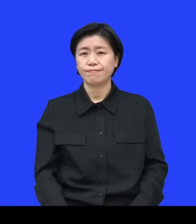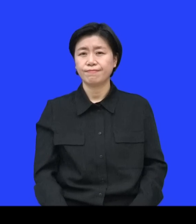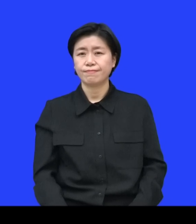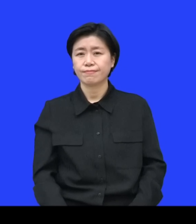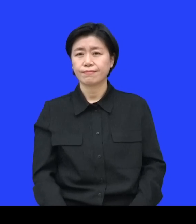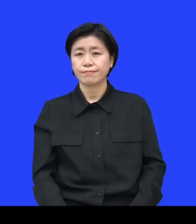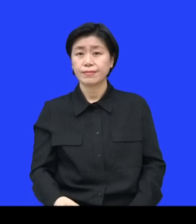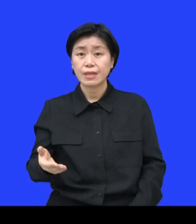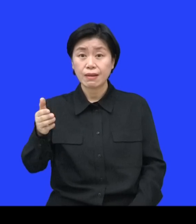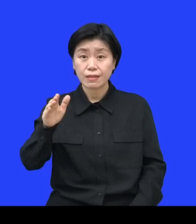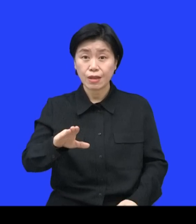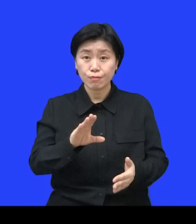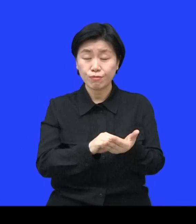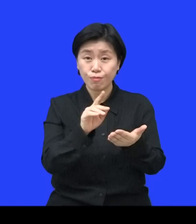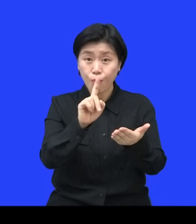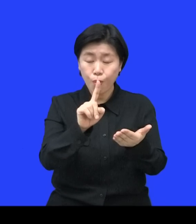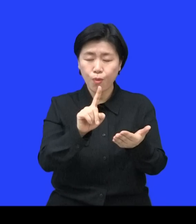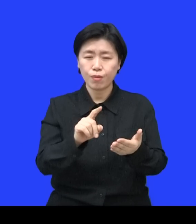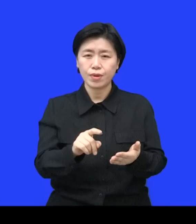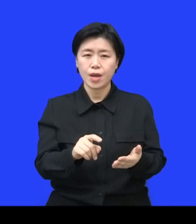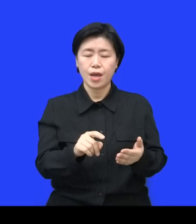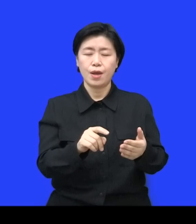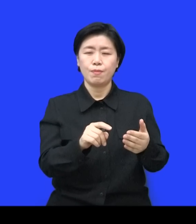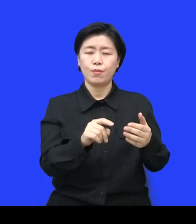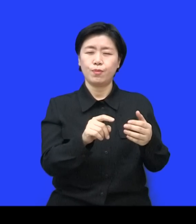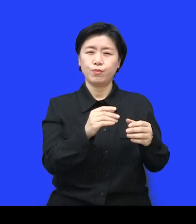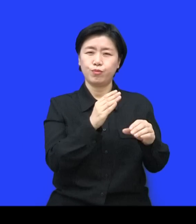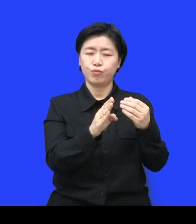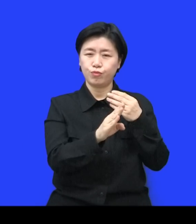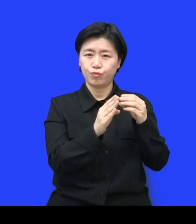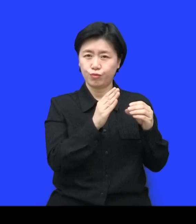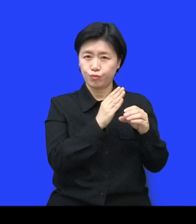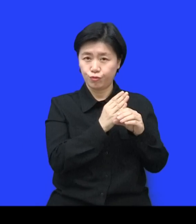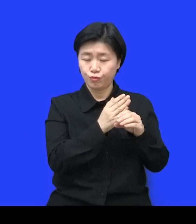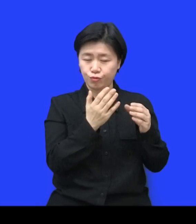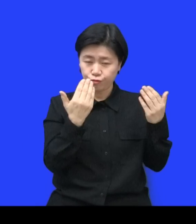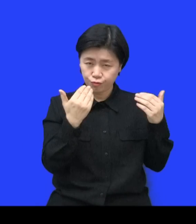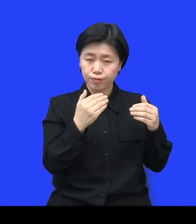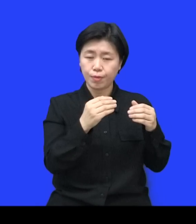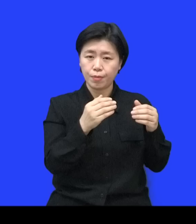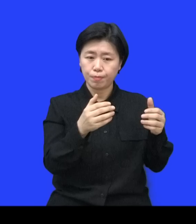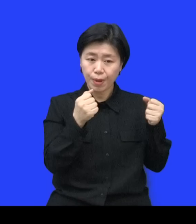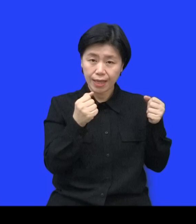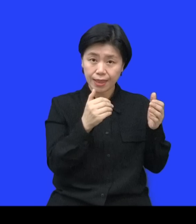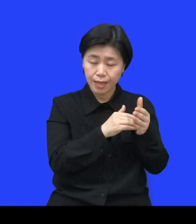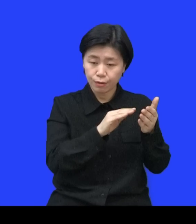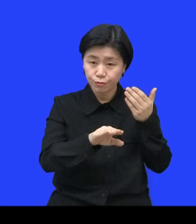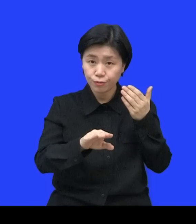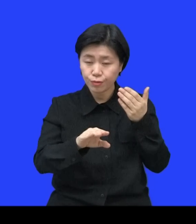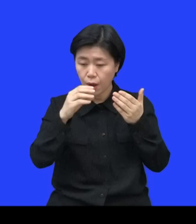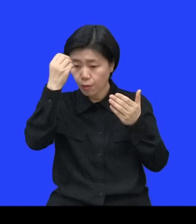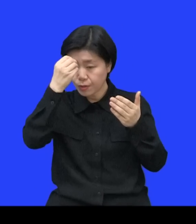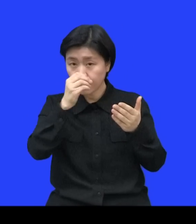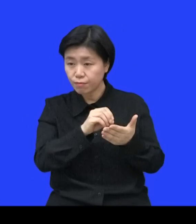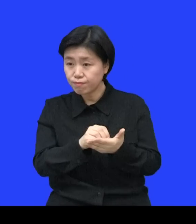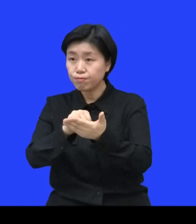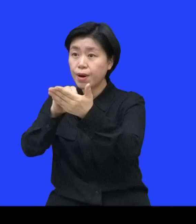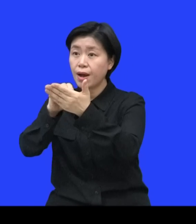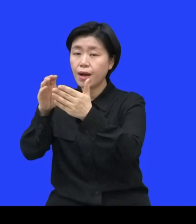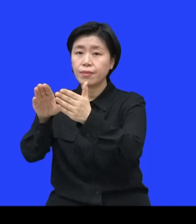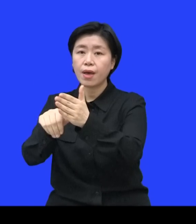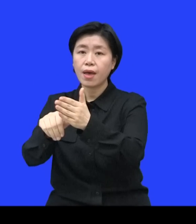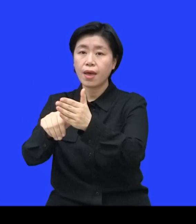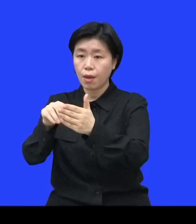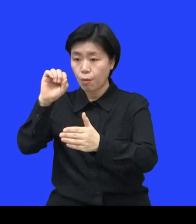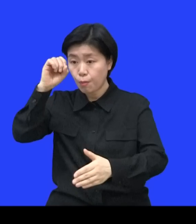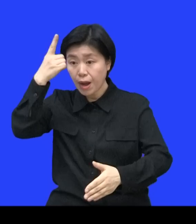예. 고등학교 딱 처음 들어갔는데 예. 그때 이제 처음으로 진실을 알게 된 거죠. 처음 모의고사 수학을 딱 봤는데 수학이 다